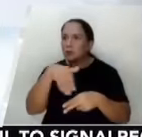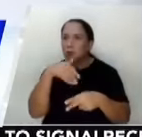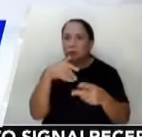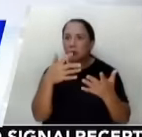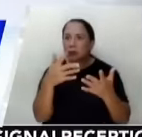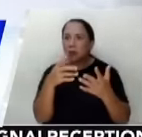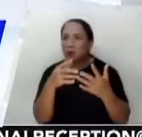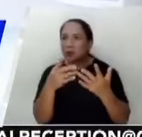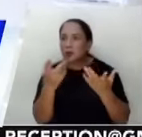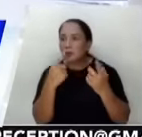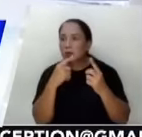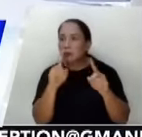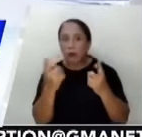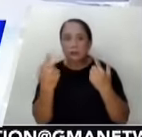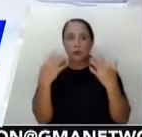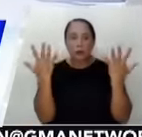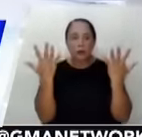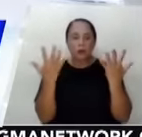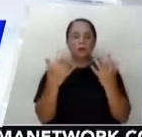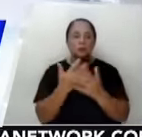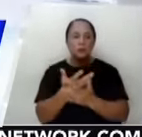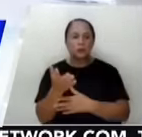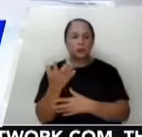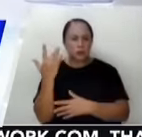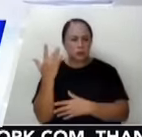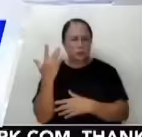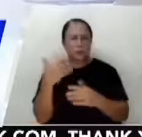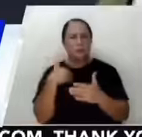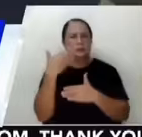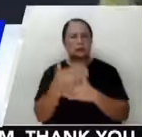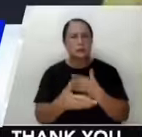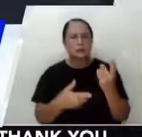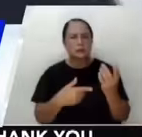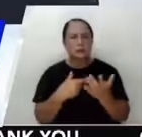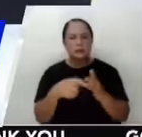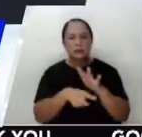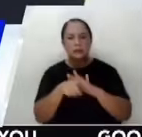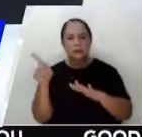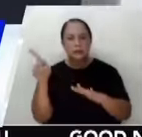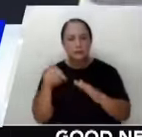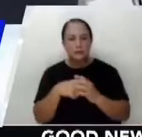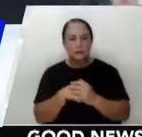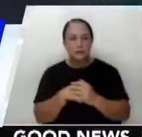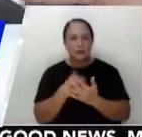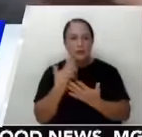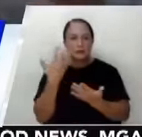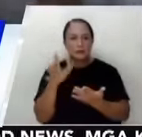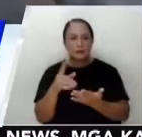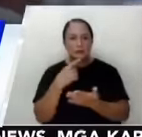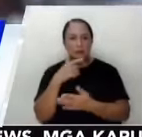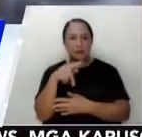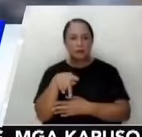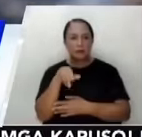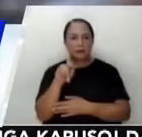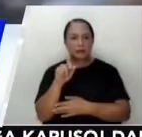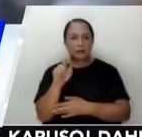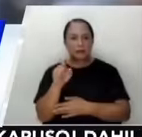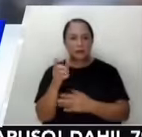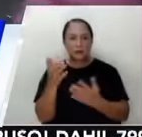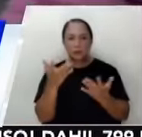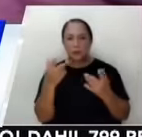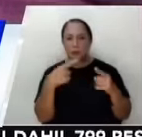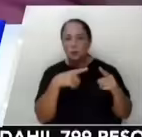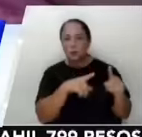Wala pang tugon ng LTO nang tanungin kung anong sunod na mangyayari sa mga tumakas. Hindi pa masabi ng PITX kung saan ang biyahe ng mga